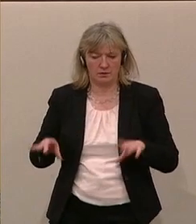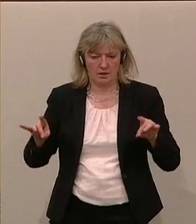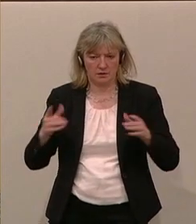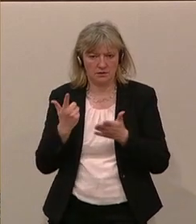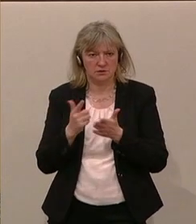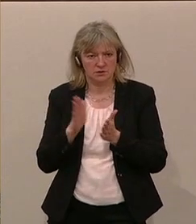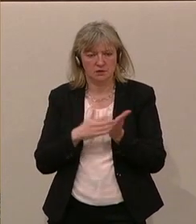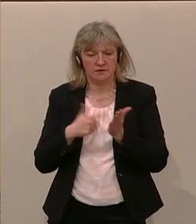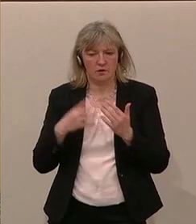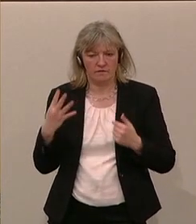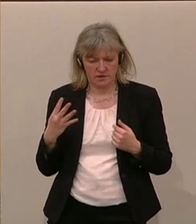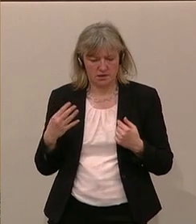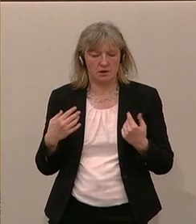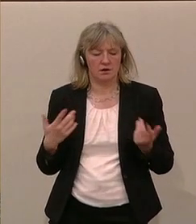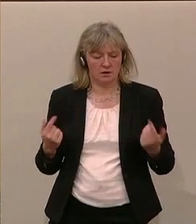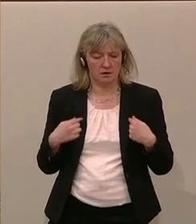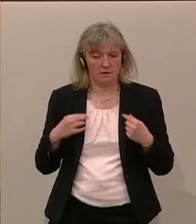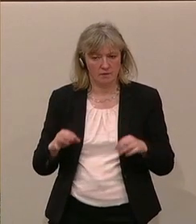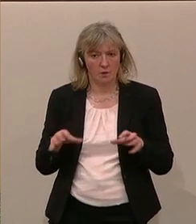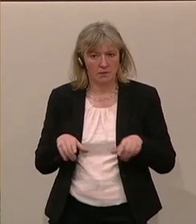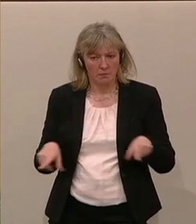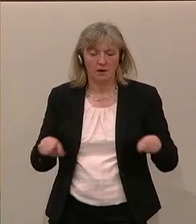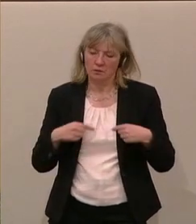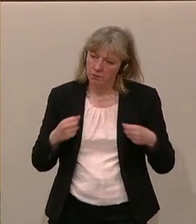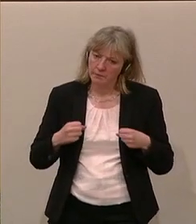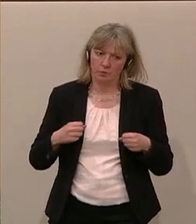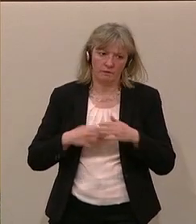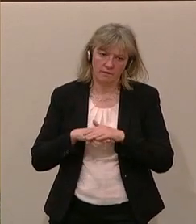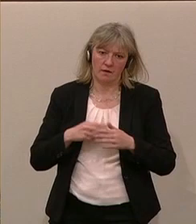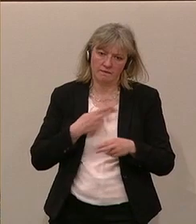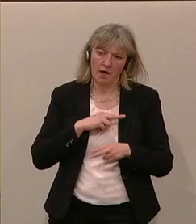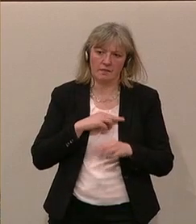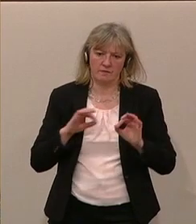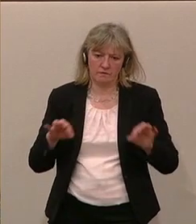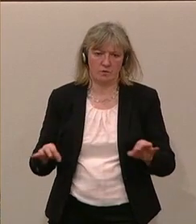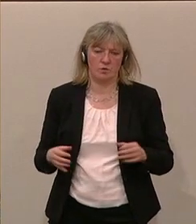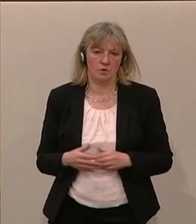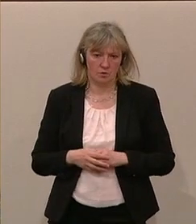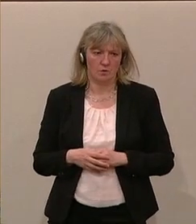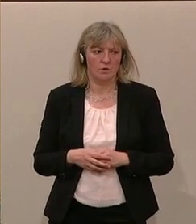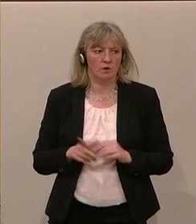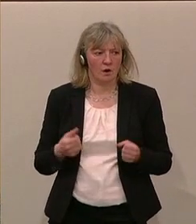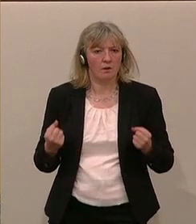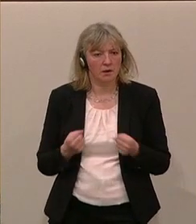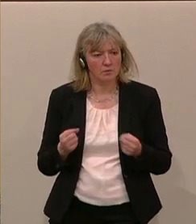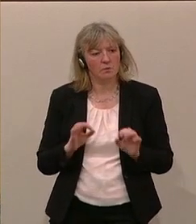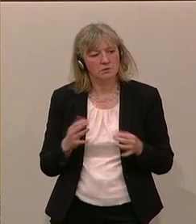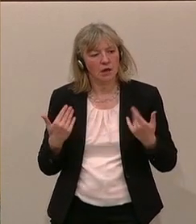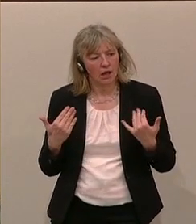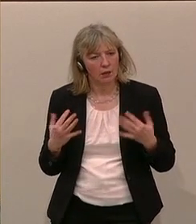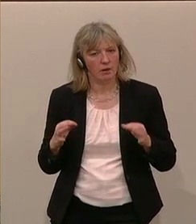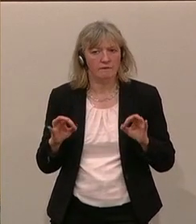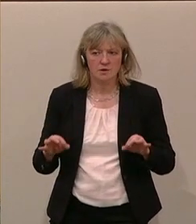Ich bin bemüht, für meine Mitarbeiter vollste Verantwortung zu tragen. Ich bin auch bemüht, ein bestes Klima für